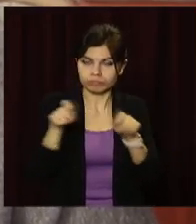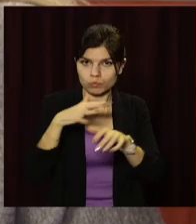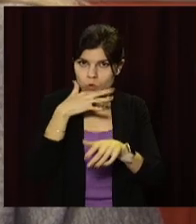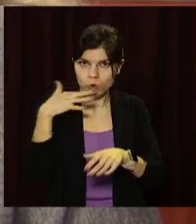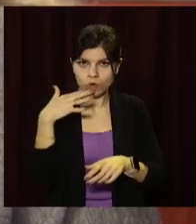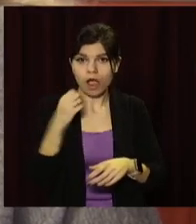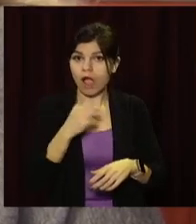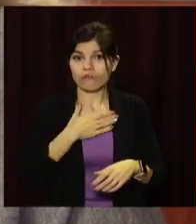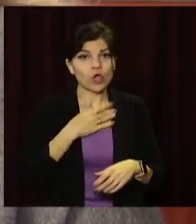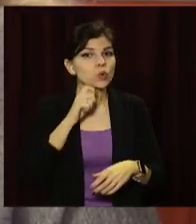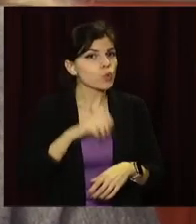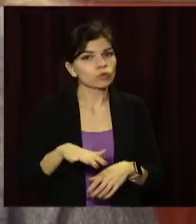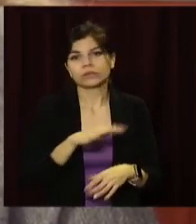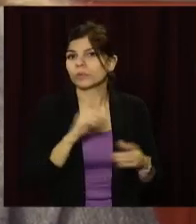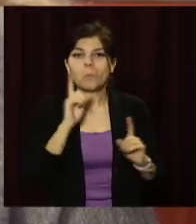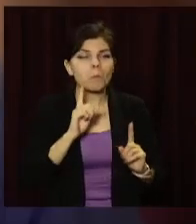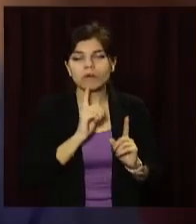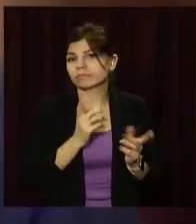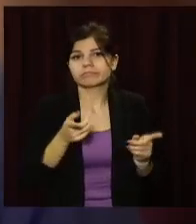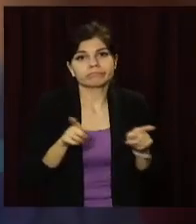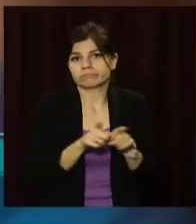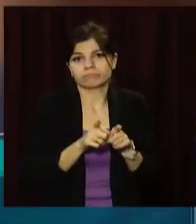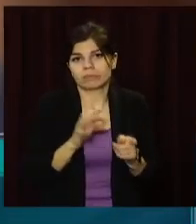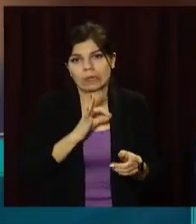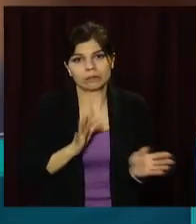в нашій країні поки що от такий спосіб. Саме